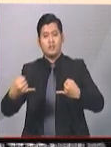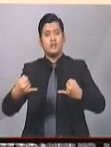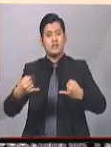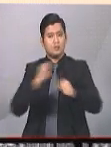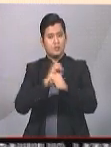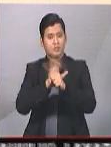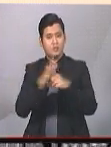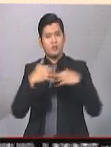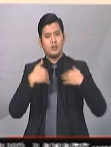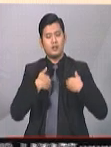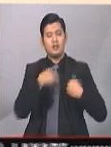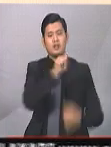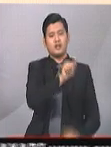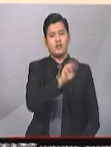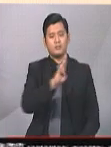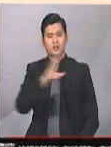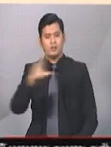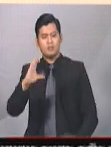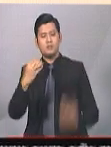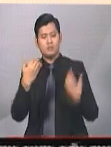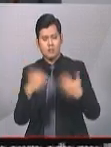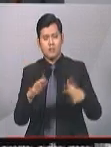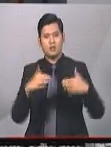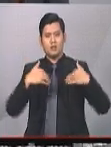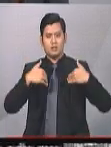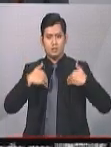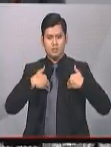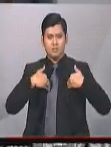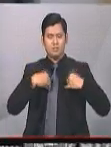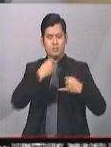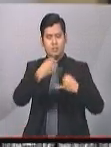C yang sudah ada. Mutasi dah berlaku di Malaysia.